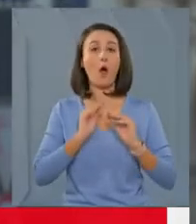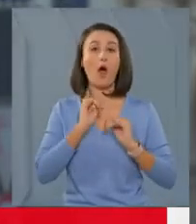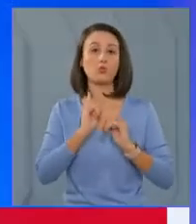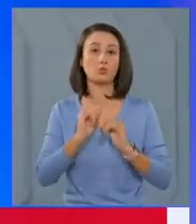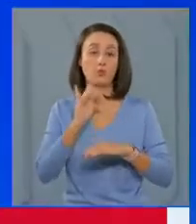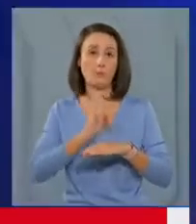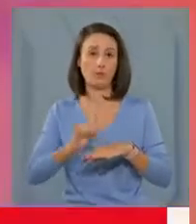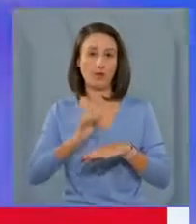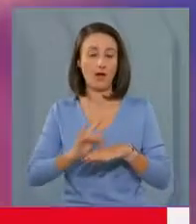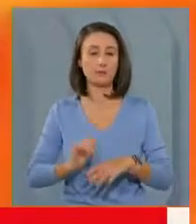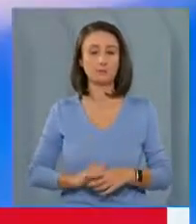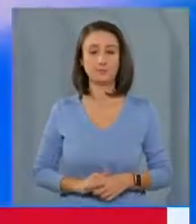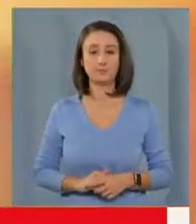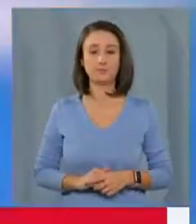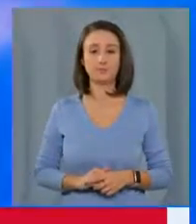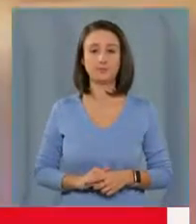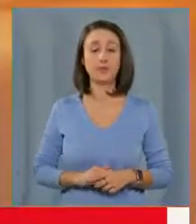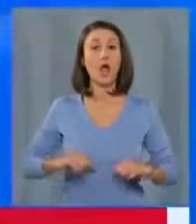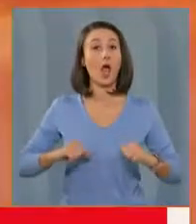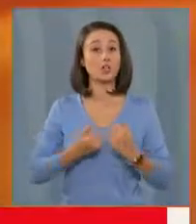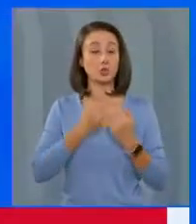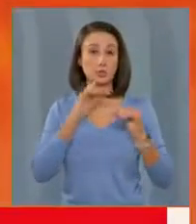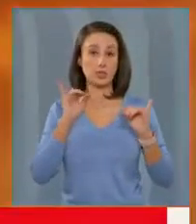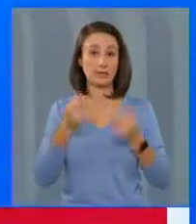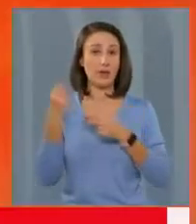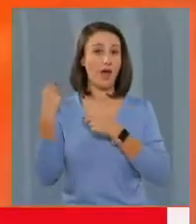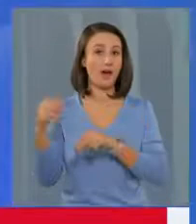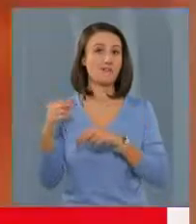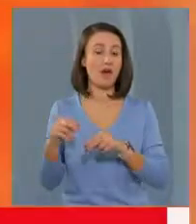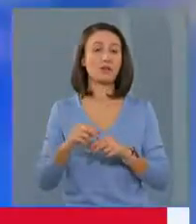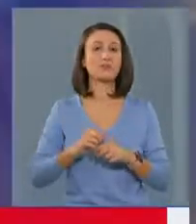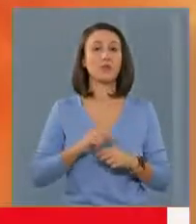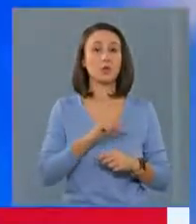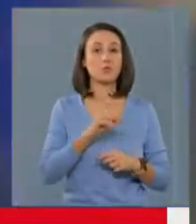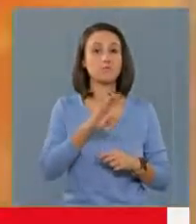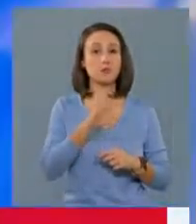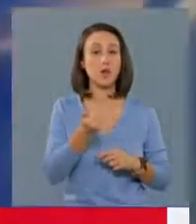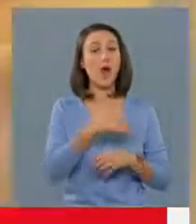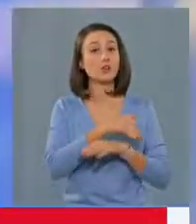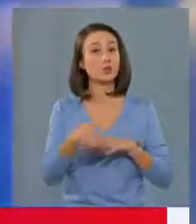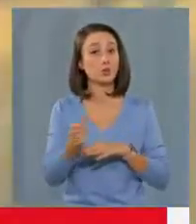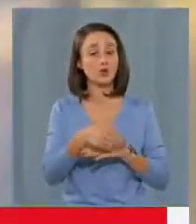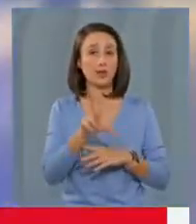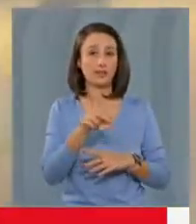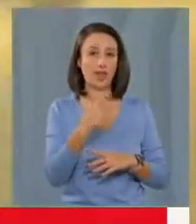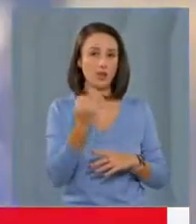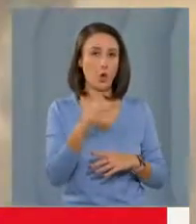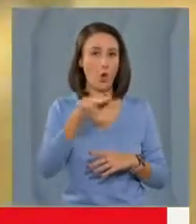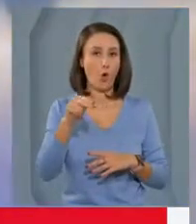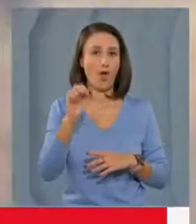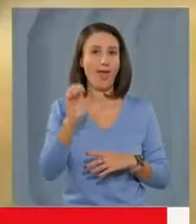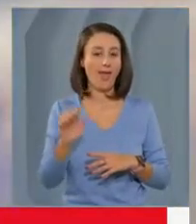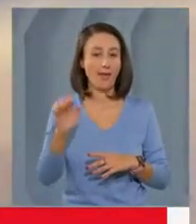medicale accidentul s a produs la ieșirea din localitatea Cumpăna pe DN 39e județul